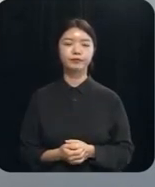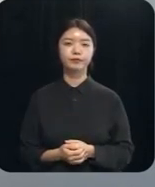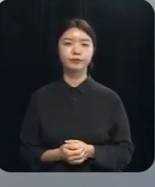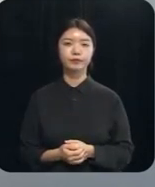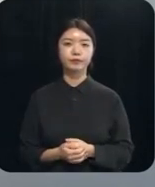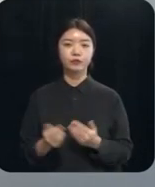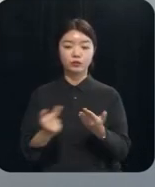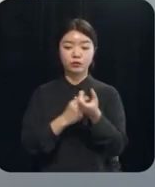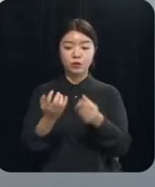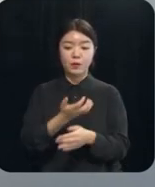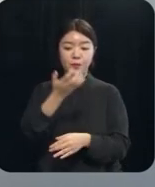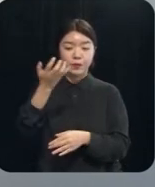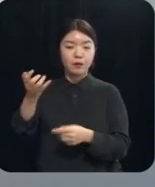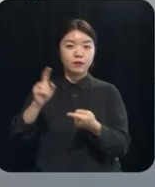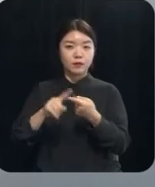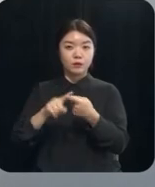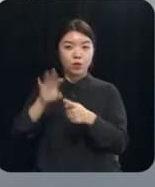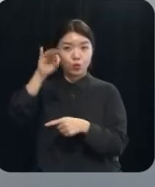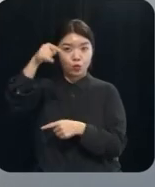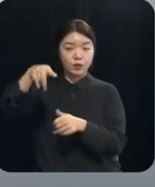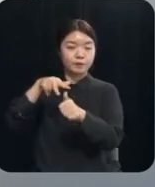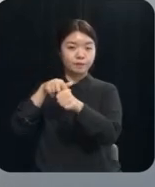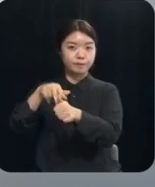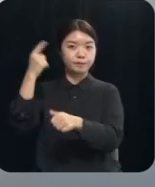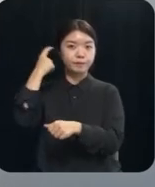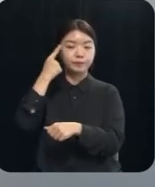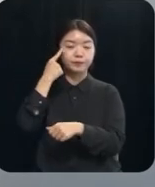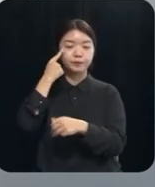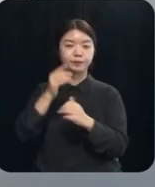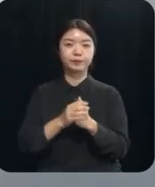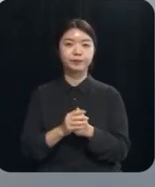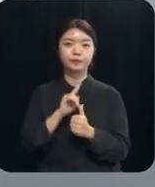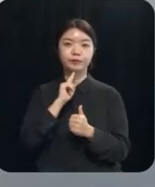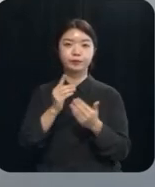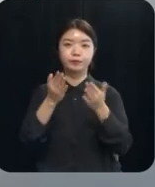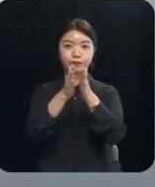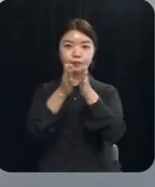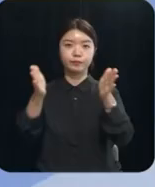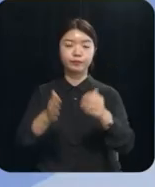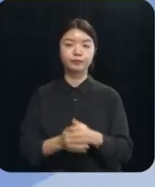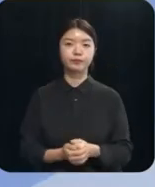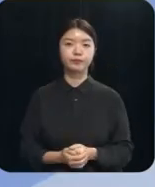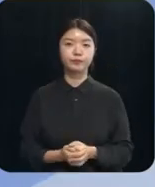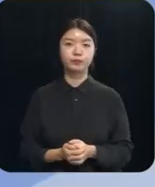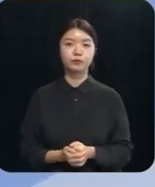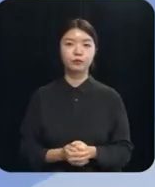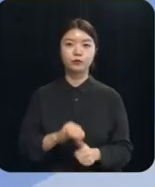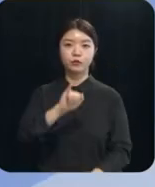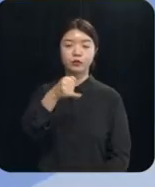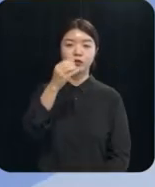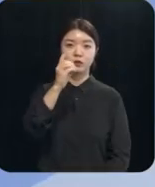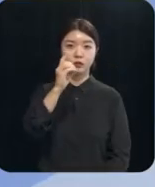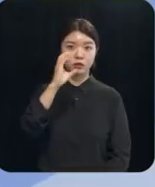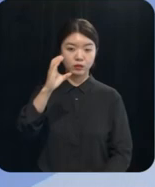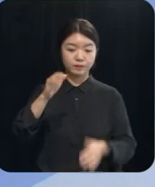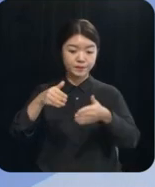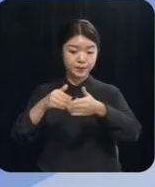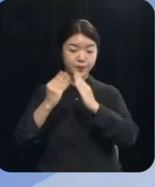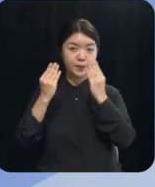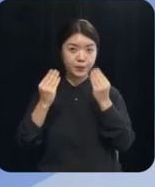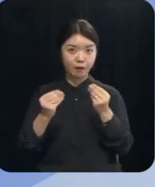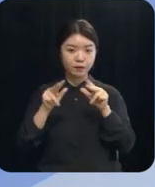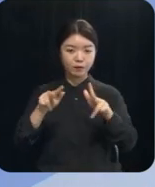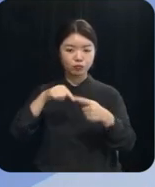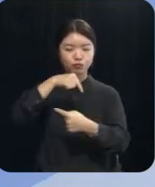JDC 이관 여부에 대해서 위성건 후보의 입장도 듣겠습니다. 1분 시작해 주십시오. JDC가 설립되어서